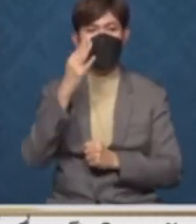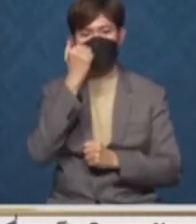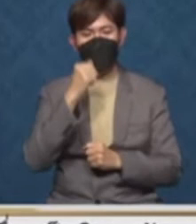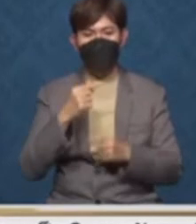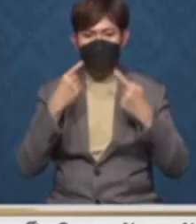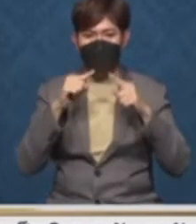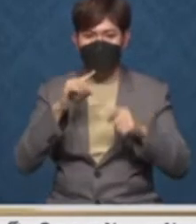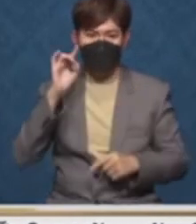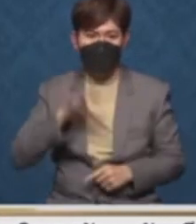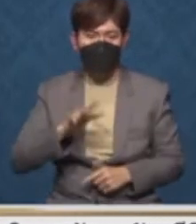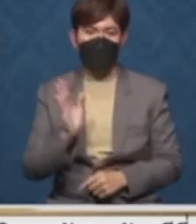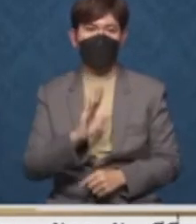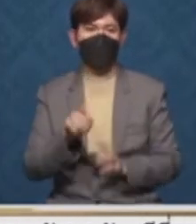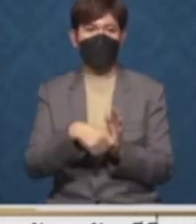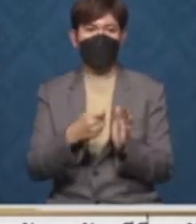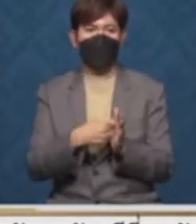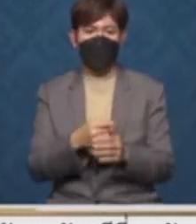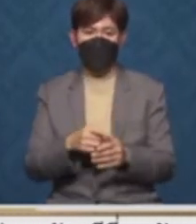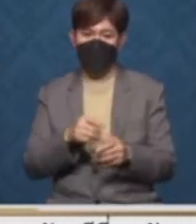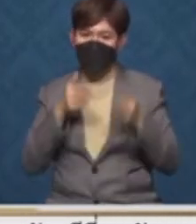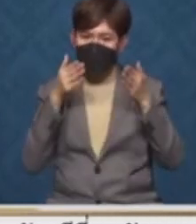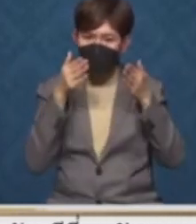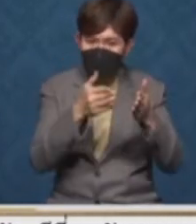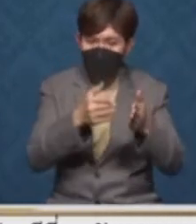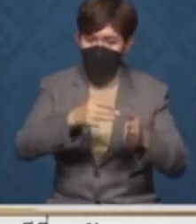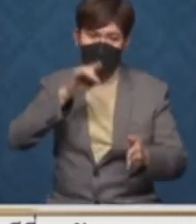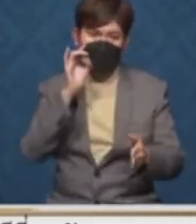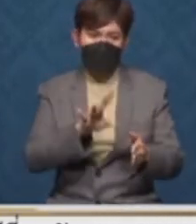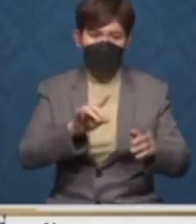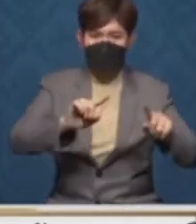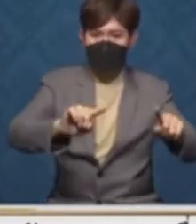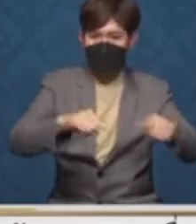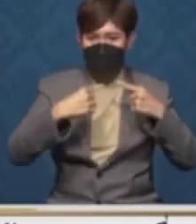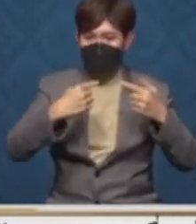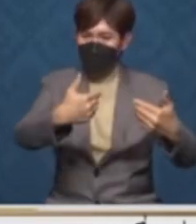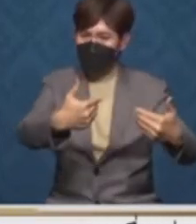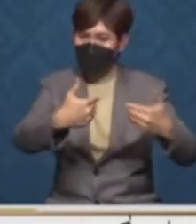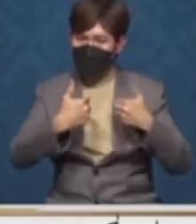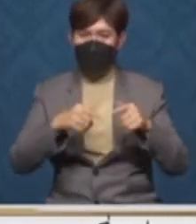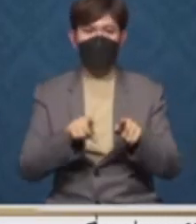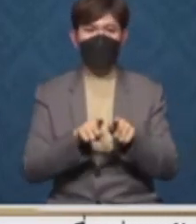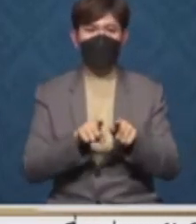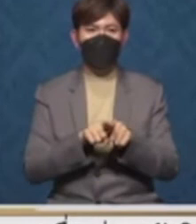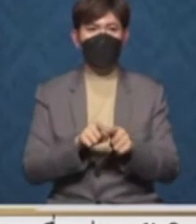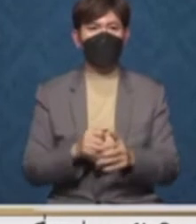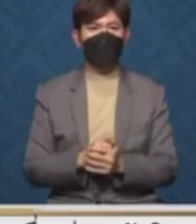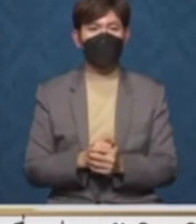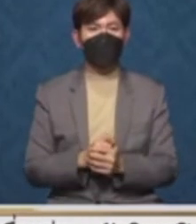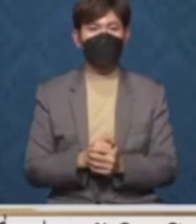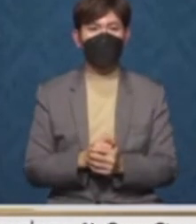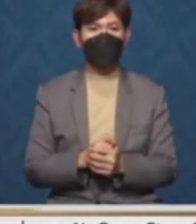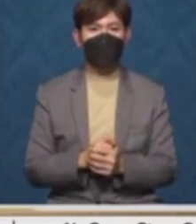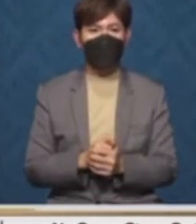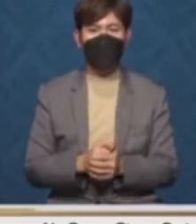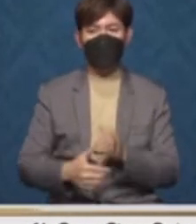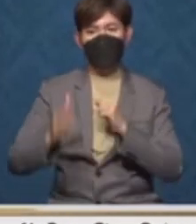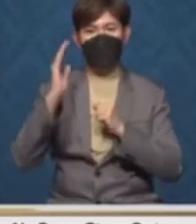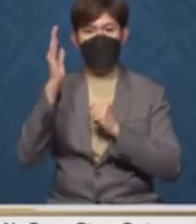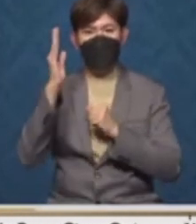ๆเพราะเมื่อเรากล่าวหาหนักเท่าไหร่ผู้ตอบก็มีสิทธิ์ได้เท่านั้นแล้วก็เรียนว่าโดยการอภิปร